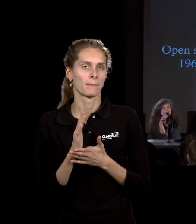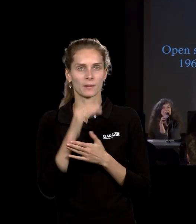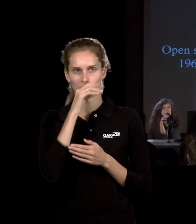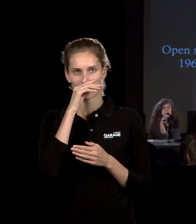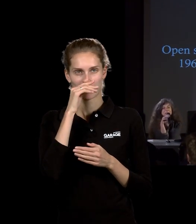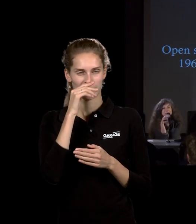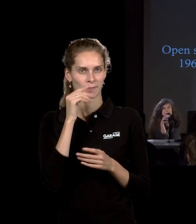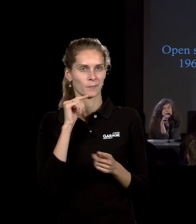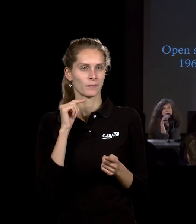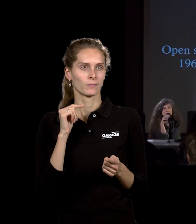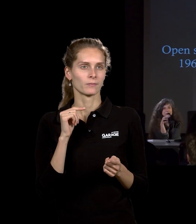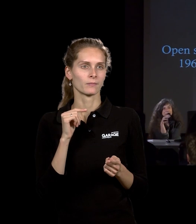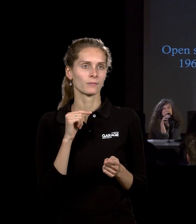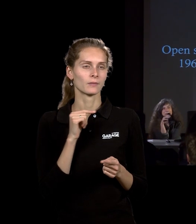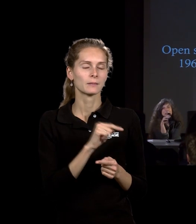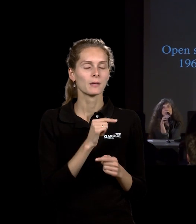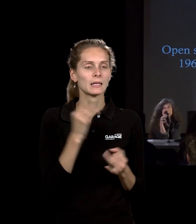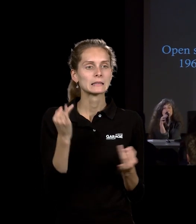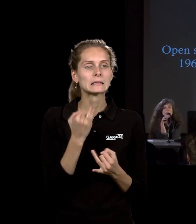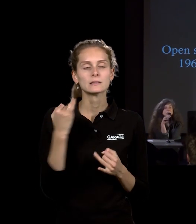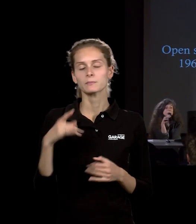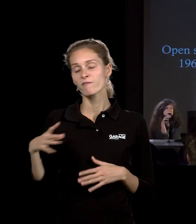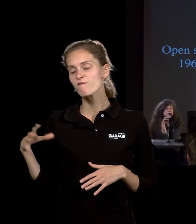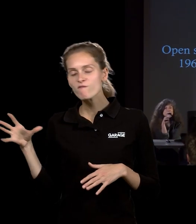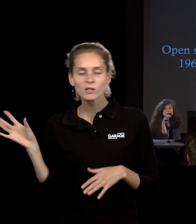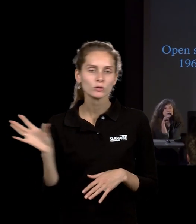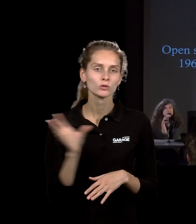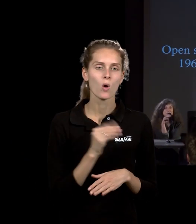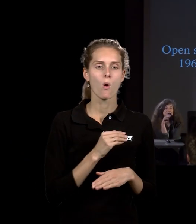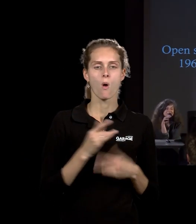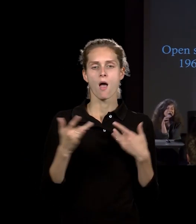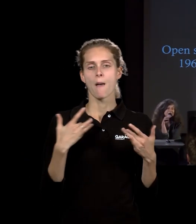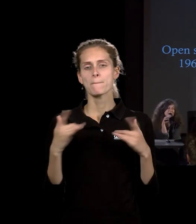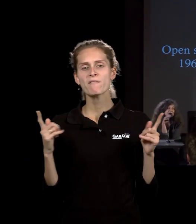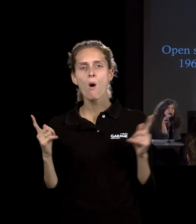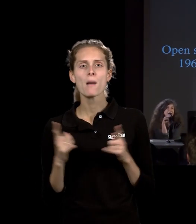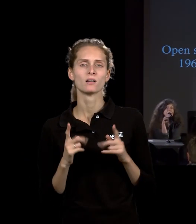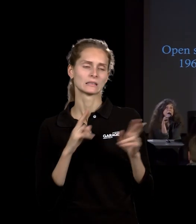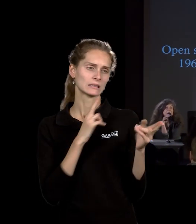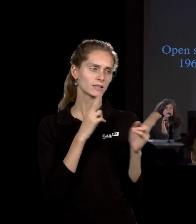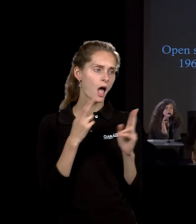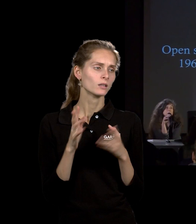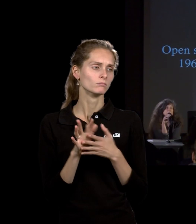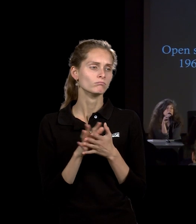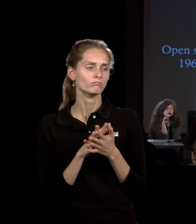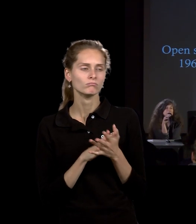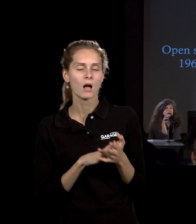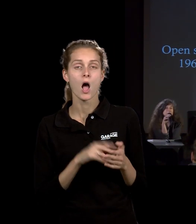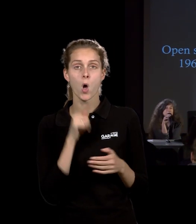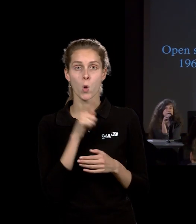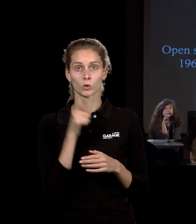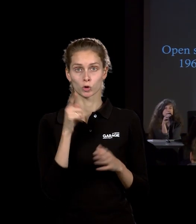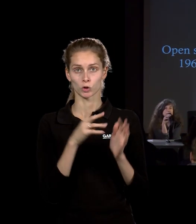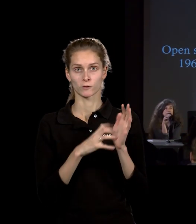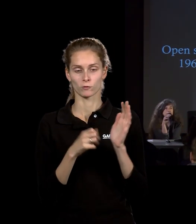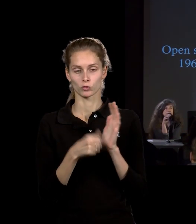интердисциплинарный человек. Ему интересует, как вы видите, все, в том числе перформанс, танец и так далее. И он в 60-е